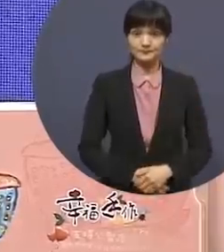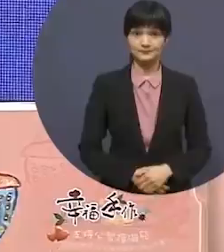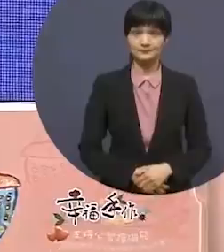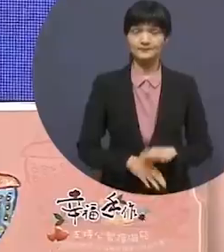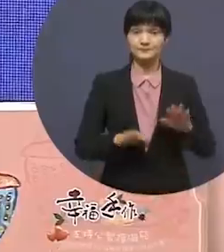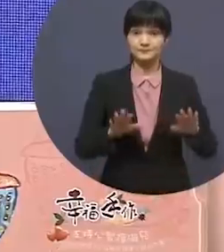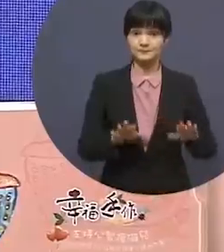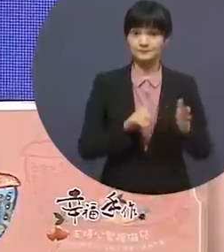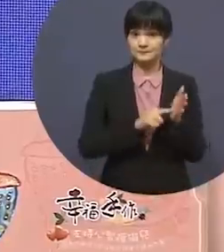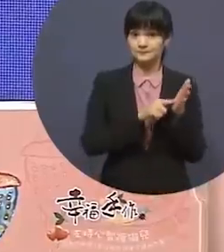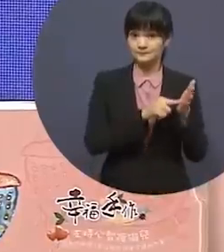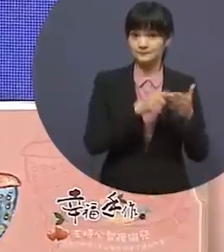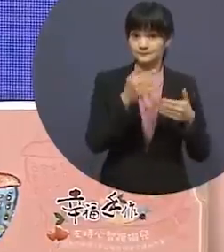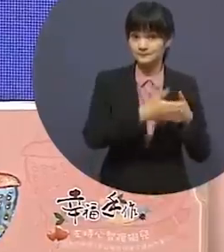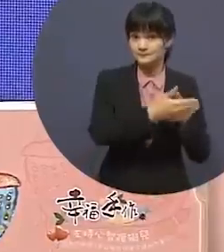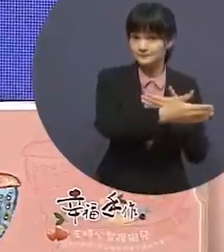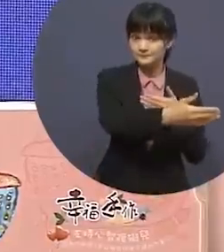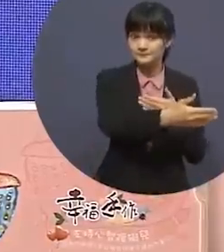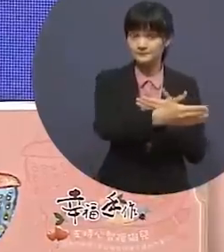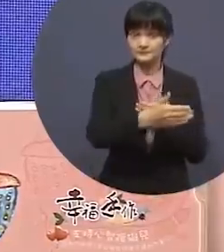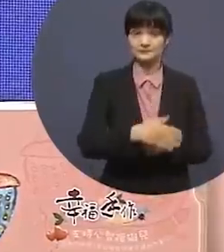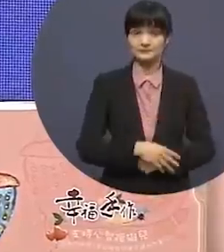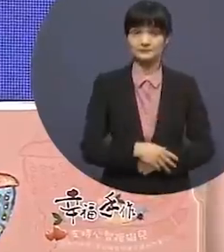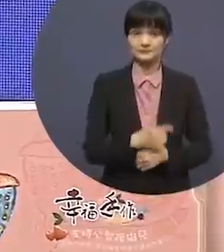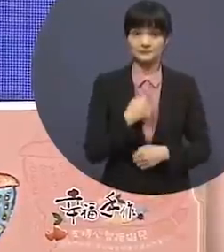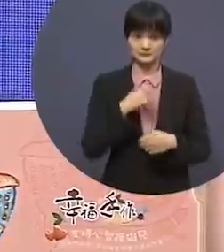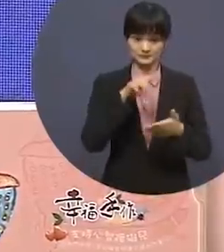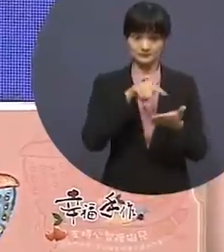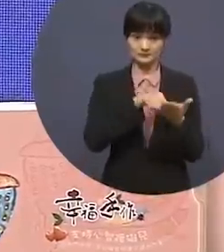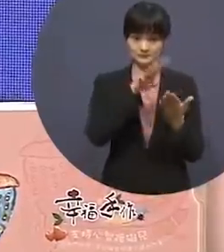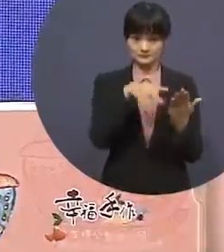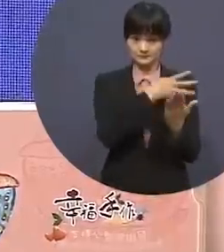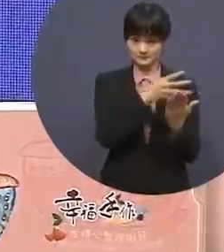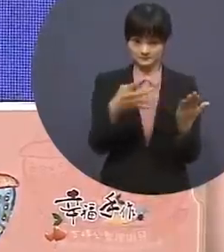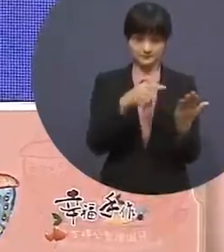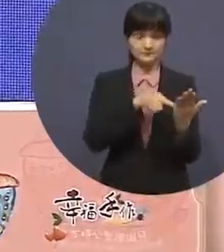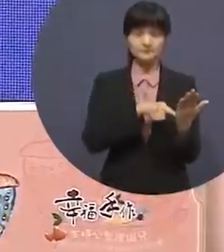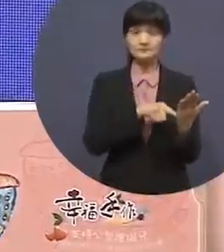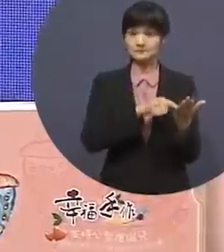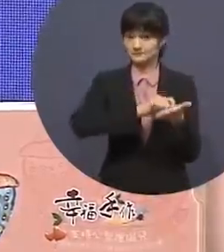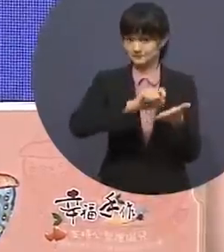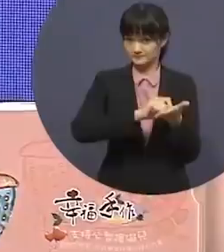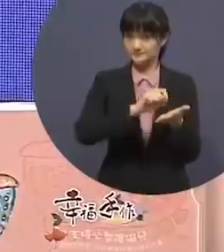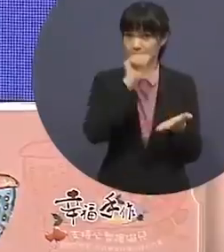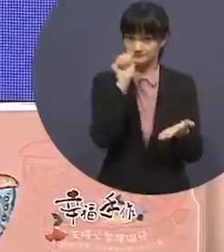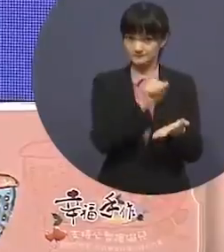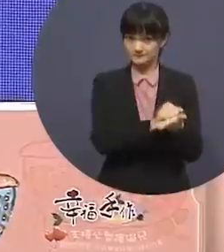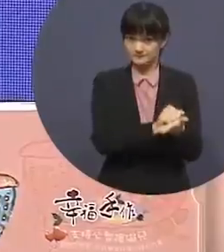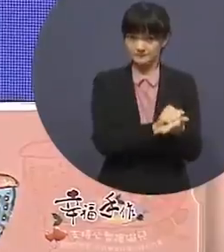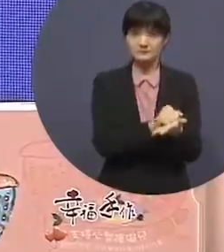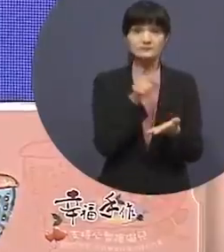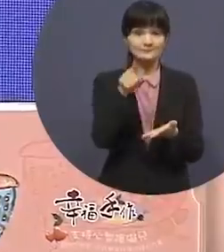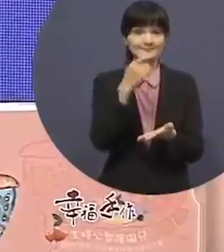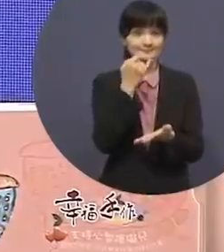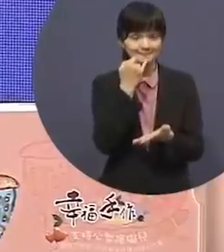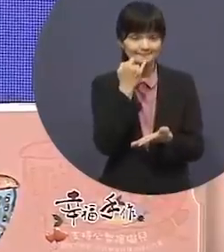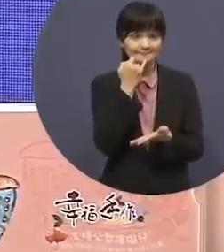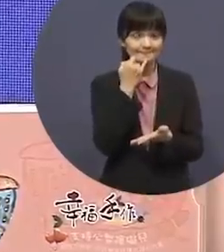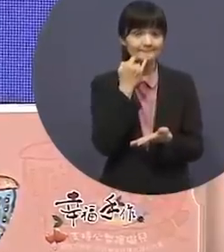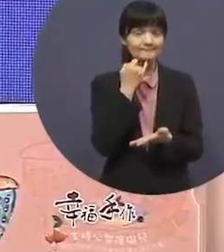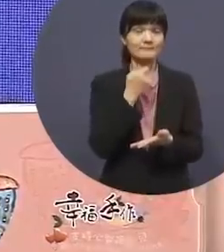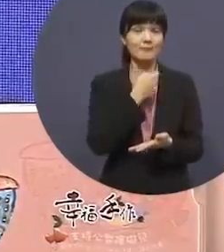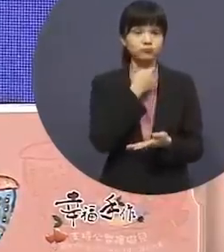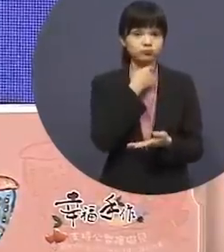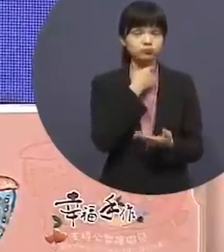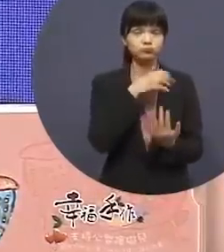些纾困的金额，我们在申请表都有注记，您可以用汇款得